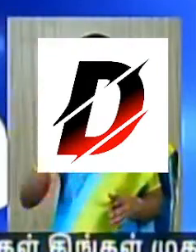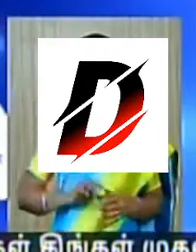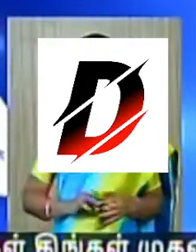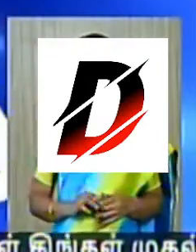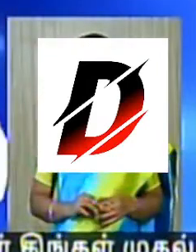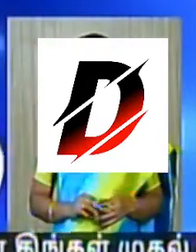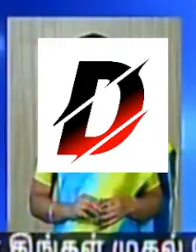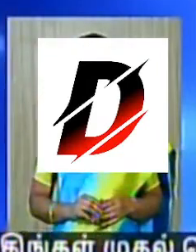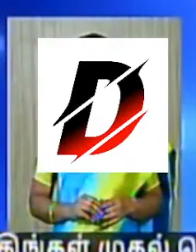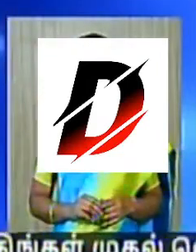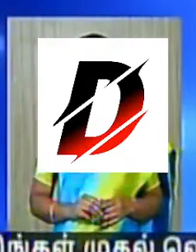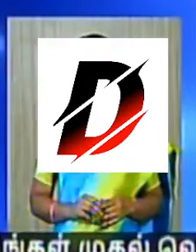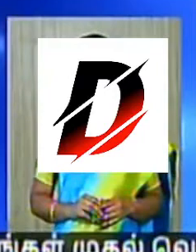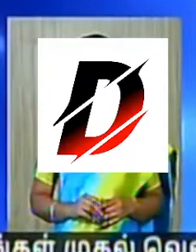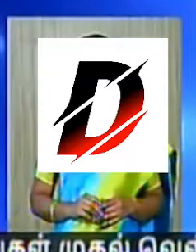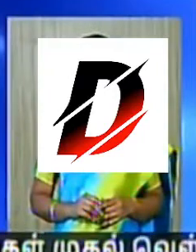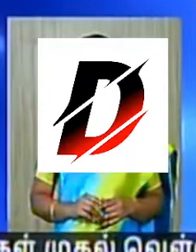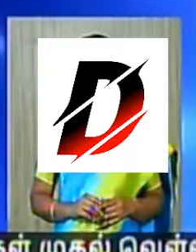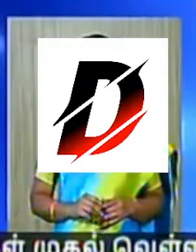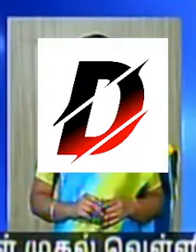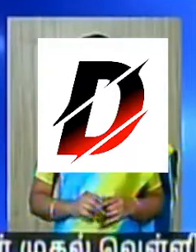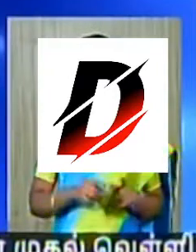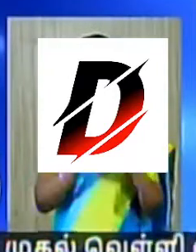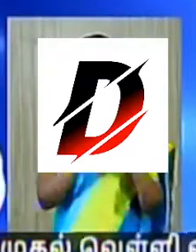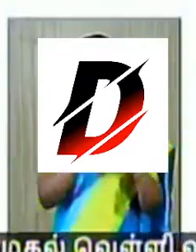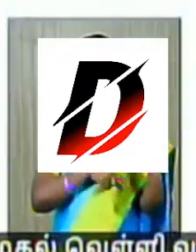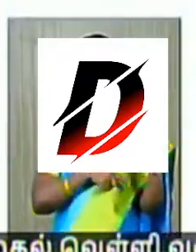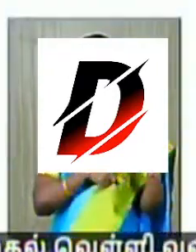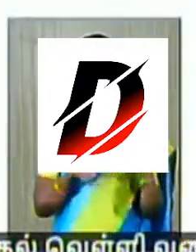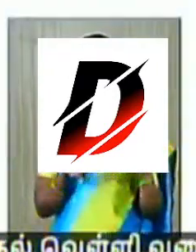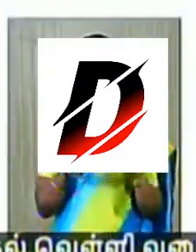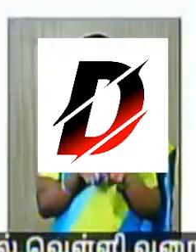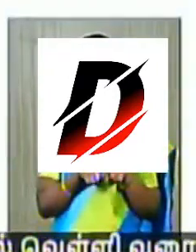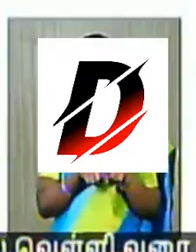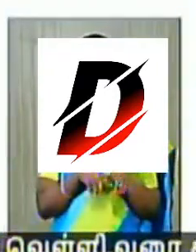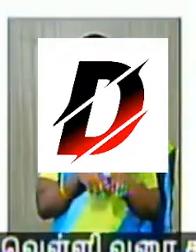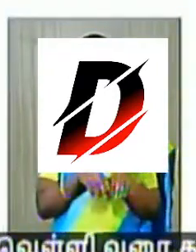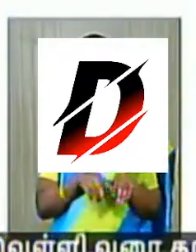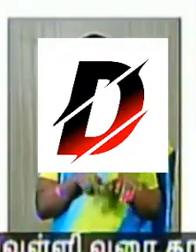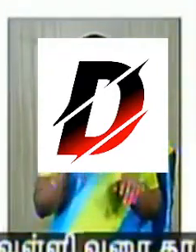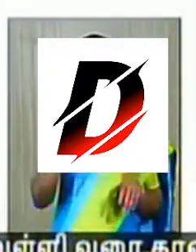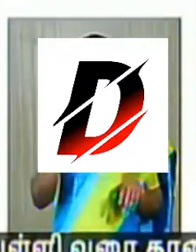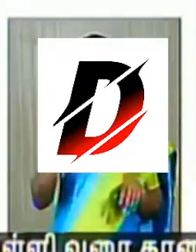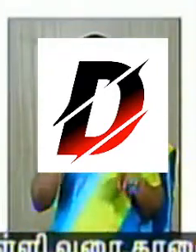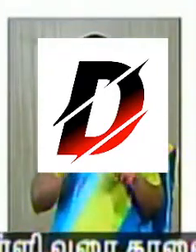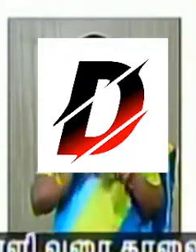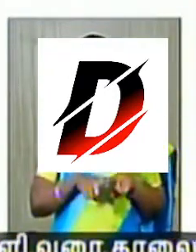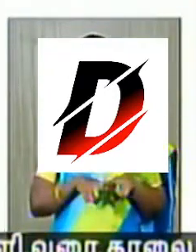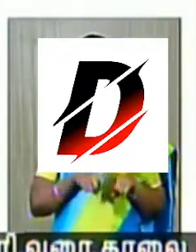எப்பயும் போல செய்யலாமா? பாருங்க, இப்போ ஒய் ஈக்குவல் டு டூ எக்ஸ் ஸ்கொயர் ப்ளஸ் எக்ஸ் மைனஸ் சிக்ஸ்,